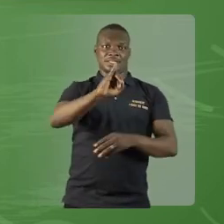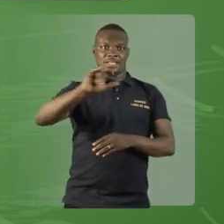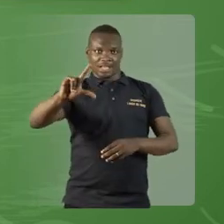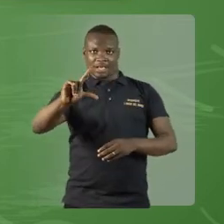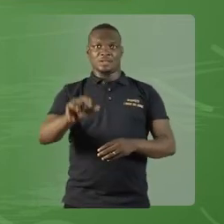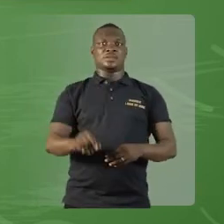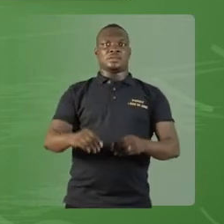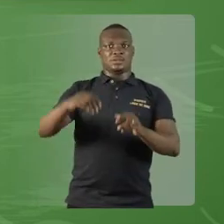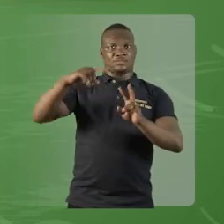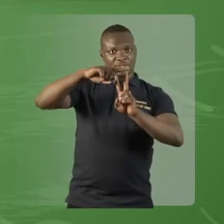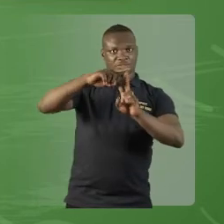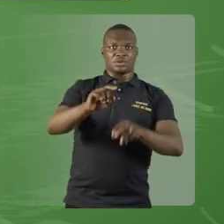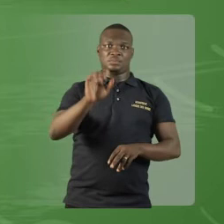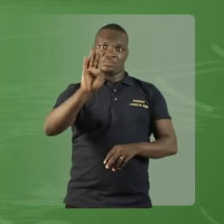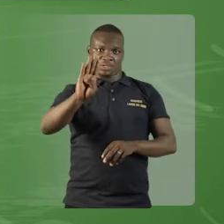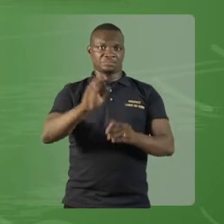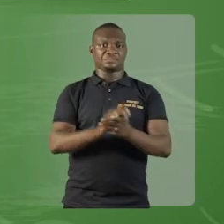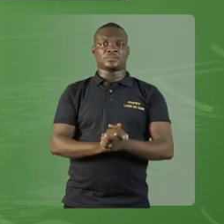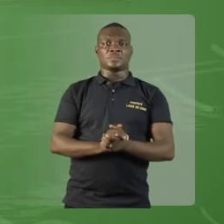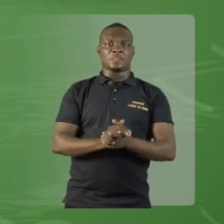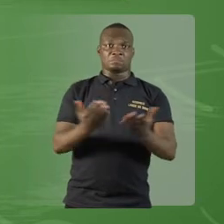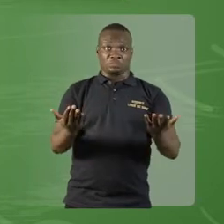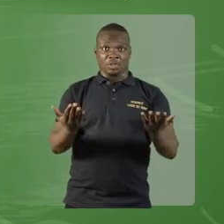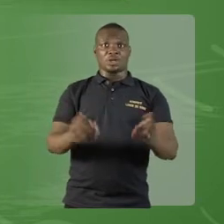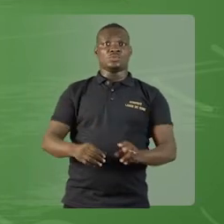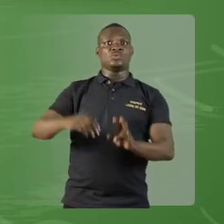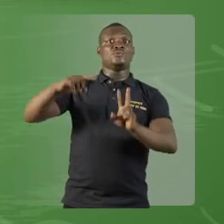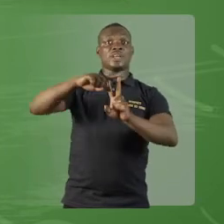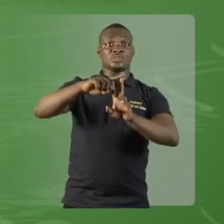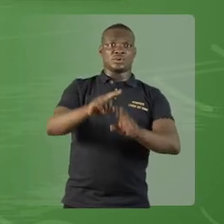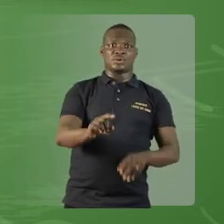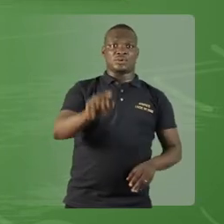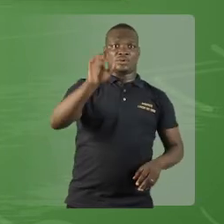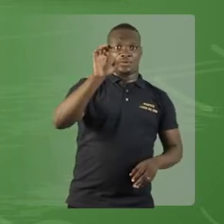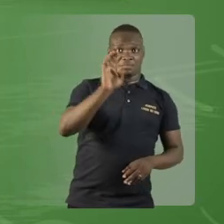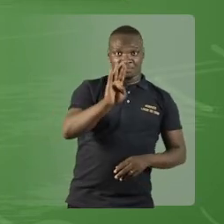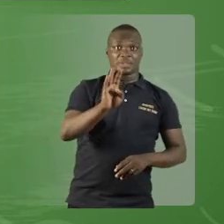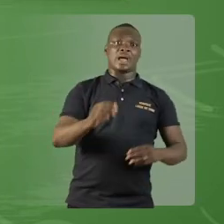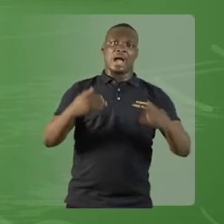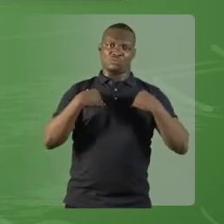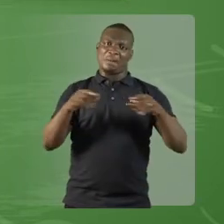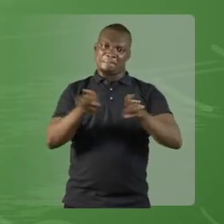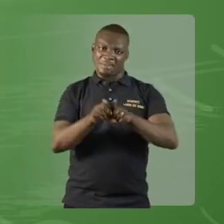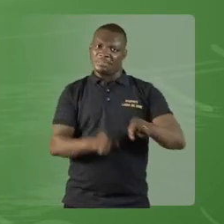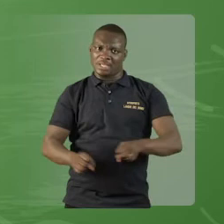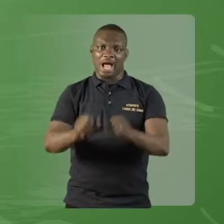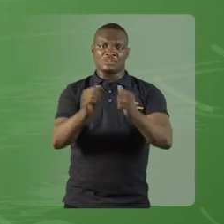B. Le vecteur L ayant le même sens que le courant électrique I.